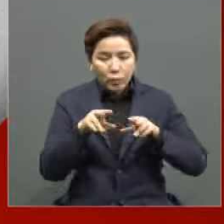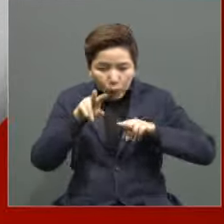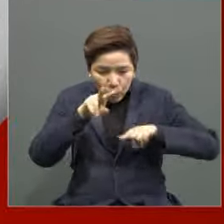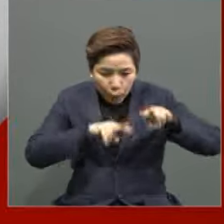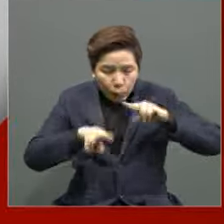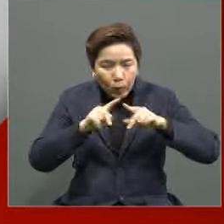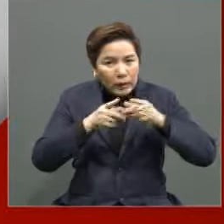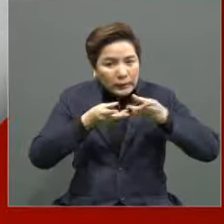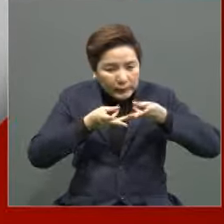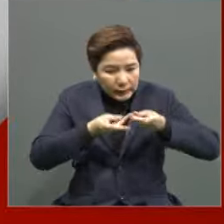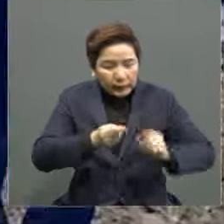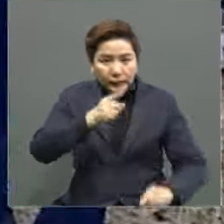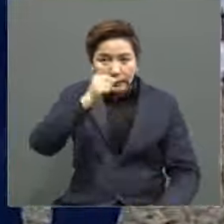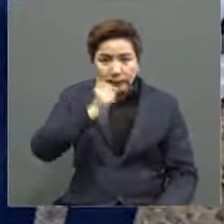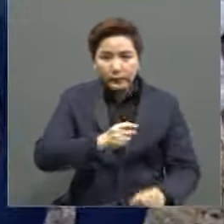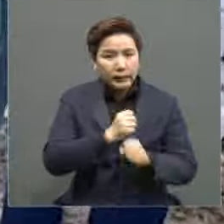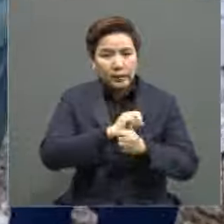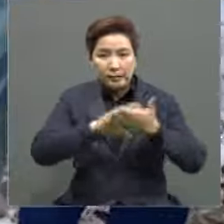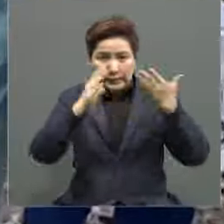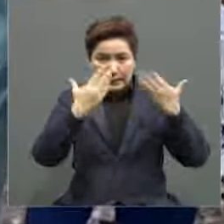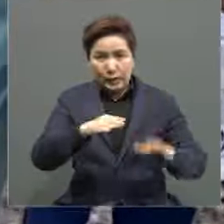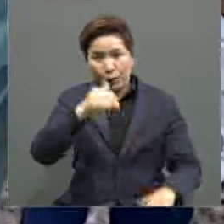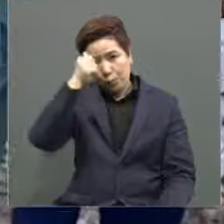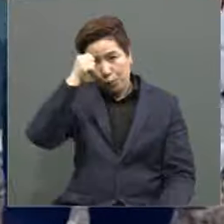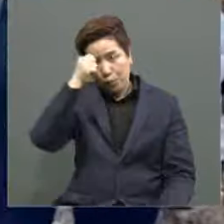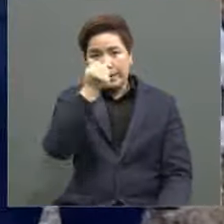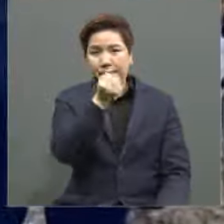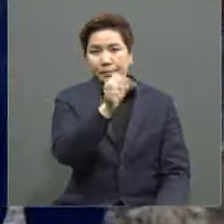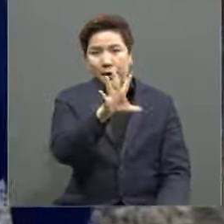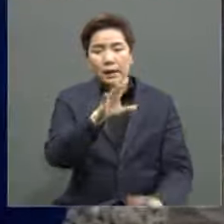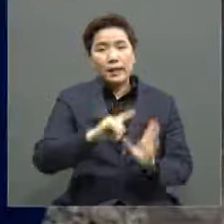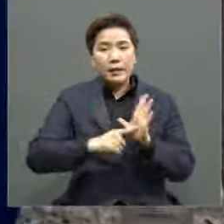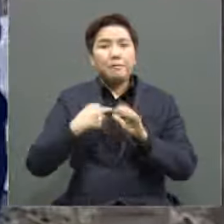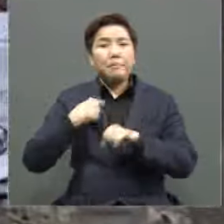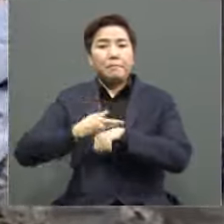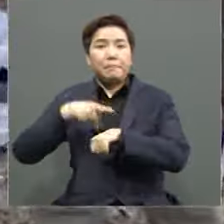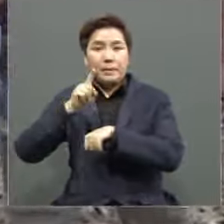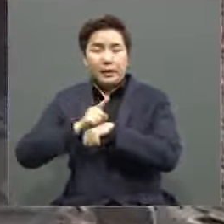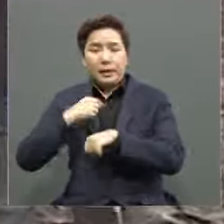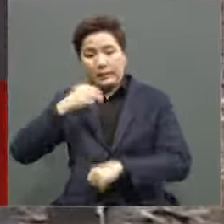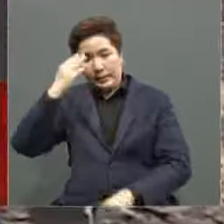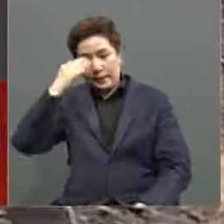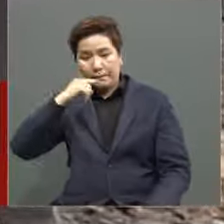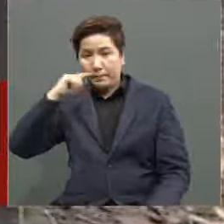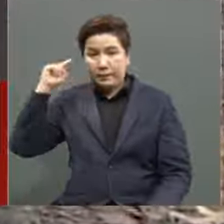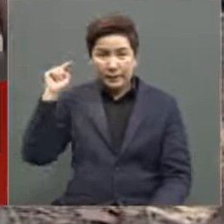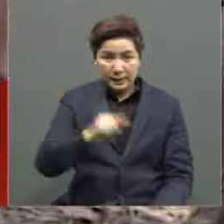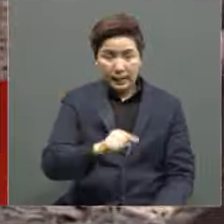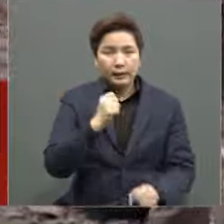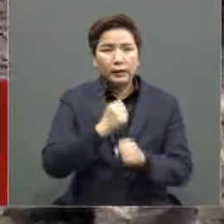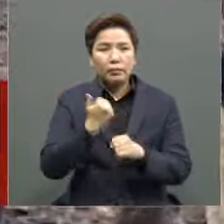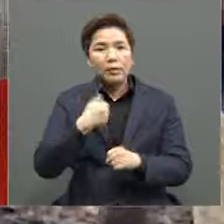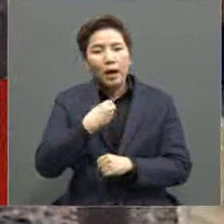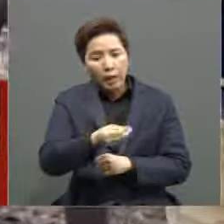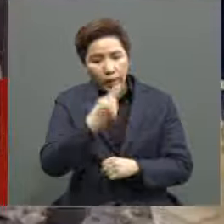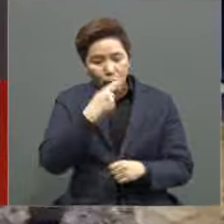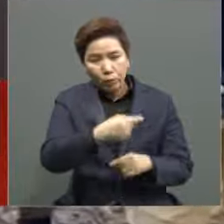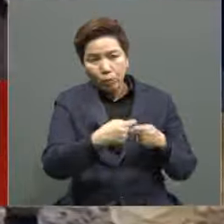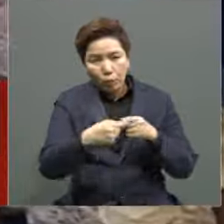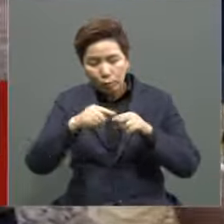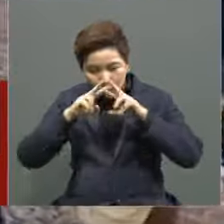สอบข้อเท็จจริงให้แล้วเสร็จใน15วันนับตั้งแต่วันที่ประธานกรรมการได้รับทราบคำสั่งแล้วให้เสนอผลการตรวจเนี้ย